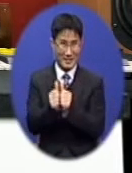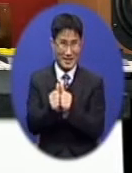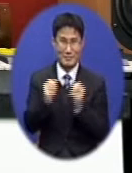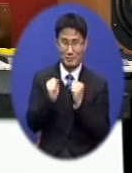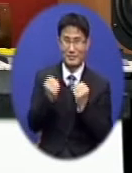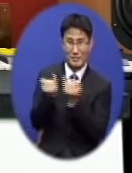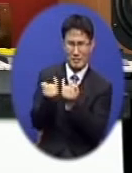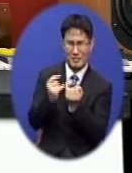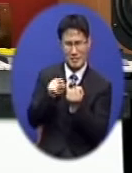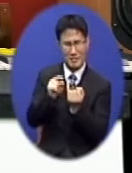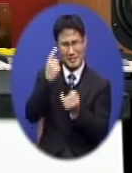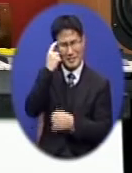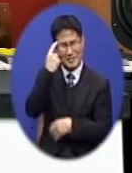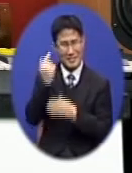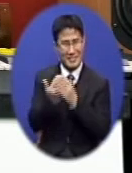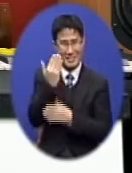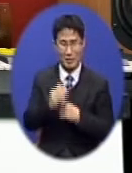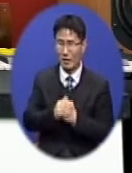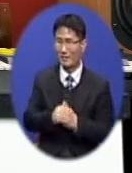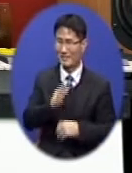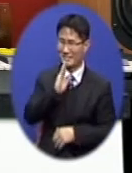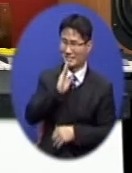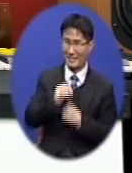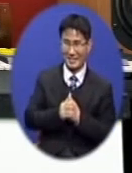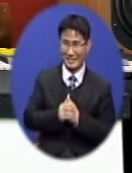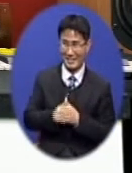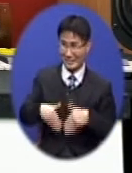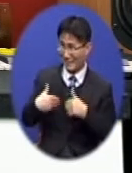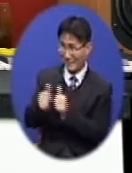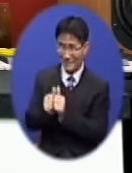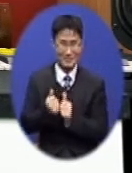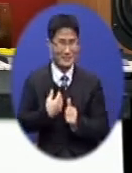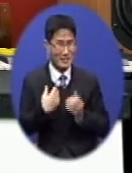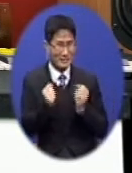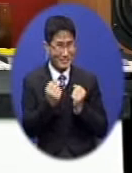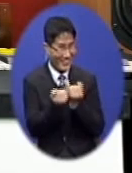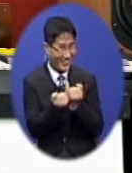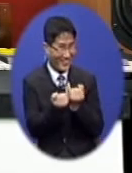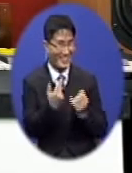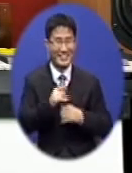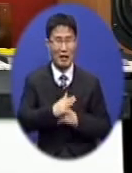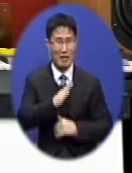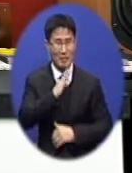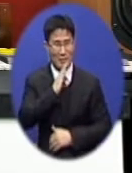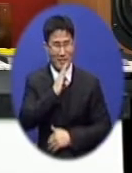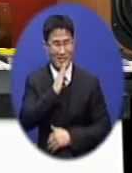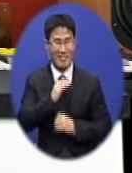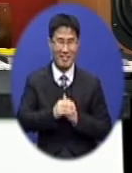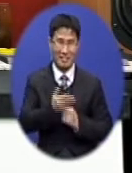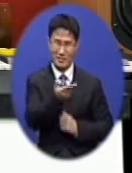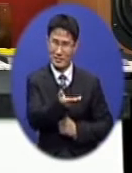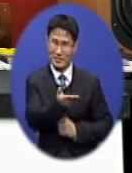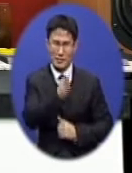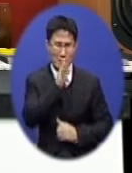남남북녀라는 생각이 딱 들어요. 어, 그렇죠. 예. 남남. 북녀. 북녀를 보니까 진짜 저 김혜영